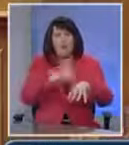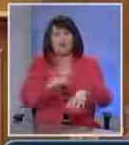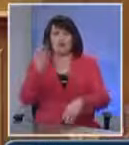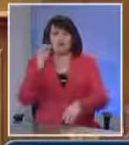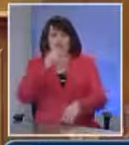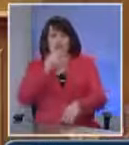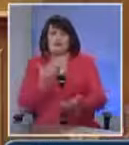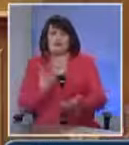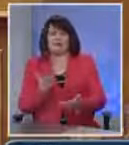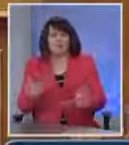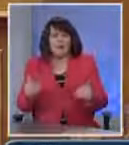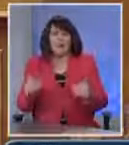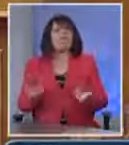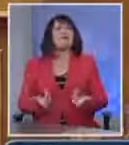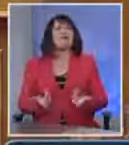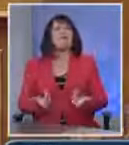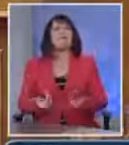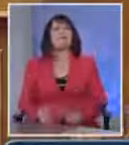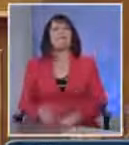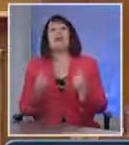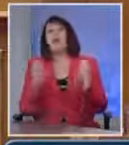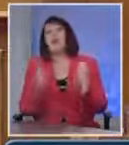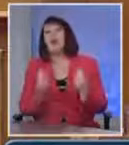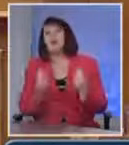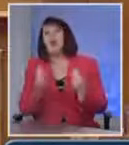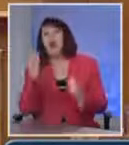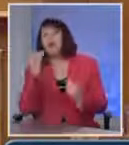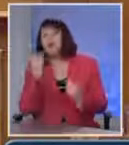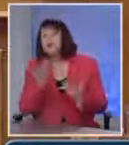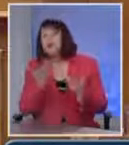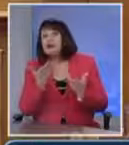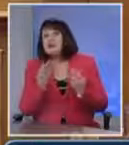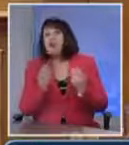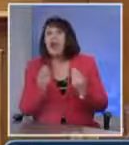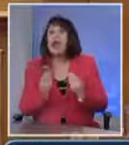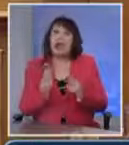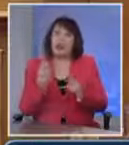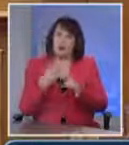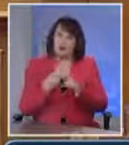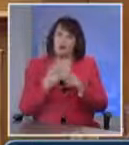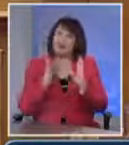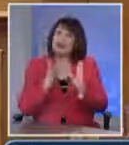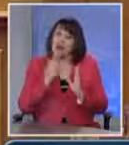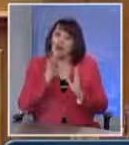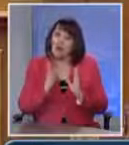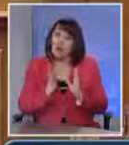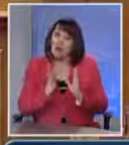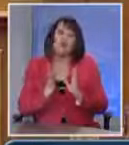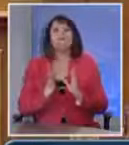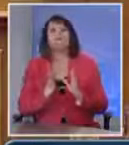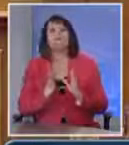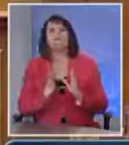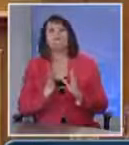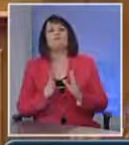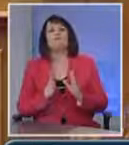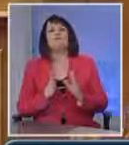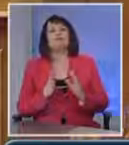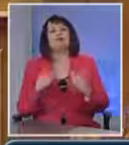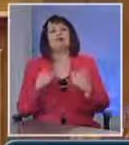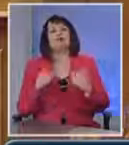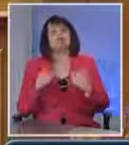θα κάνετε? Γιατί άκουσον, κυρίως, υπάρχουν πολλά, αλλά κυρίως, ο νέος σας Λεβέντης